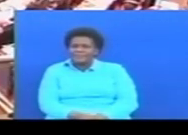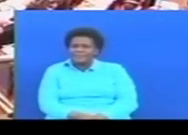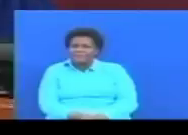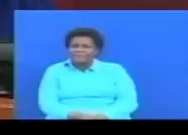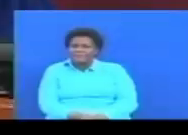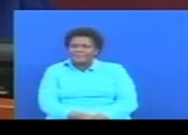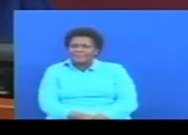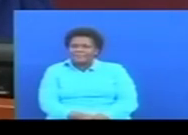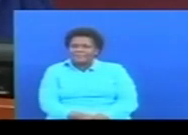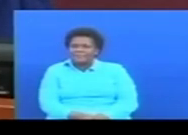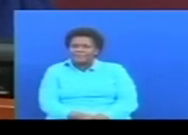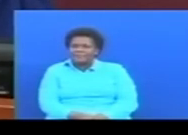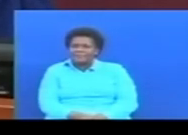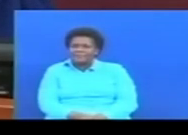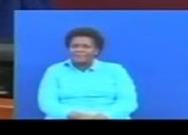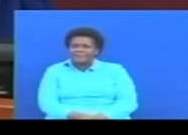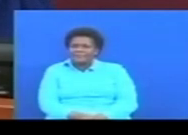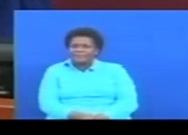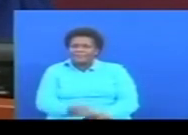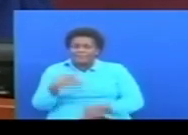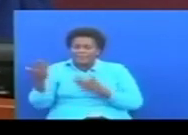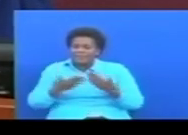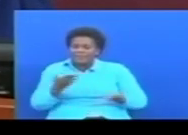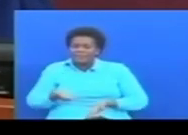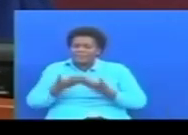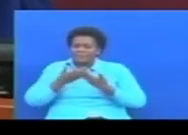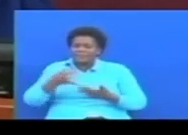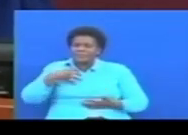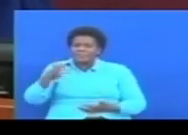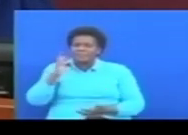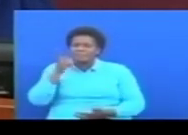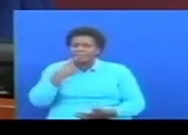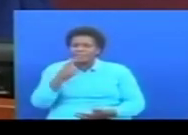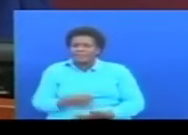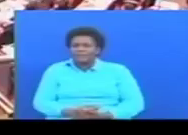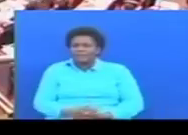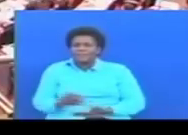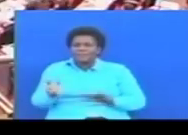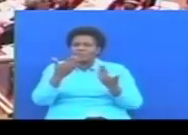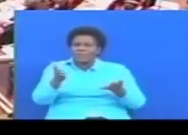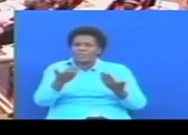Mheshimiwa naibu waziri wa maji na umwagiliaji, majibu.